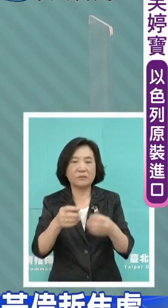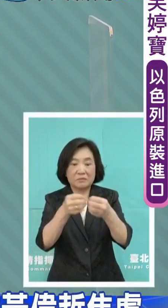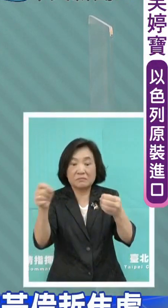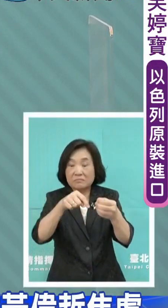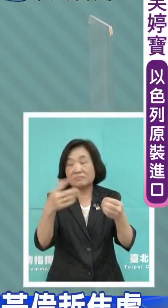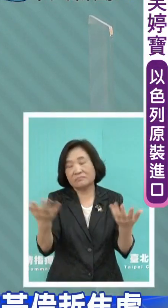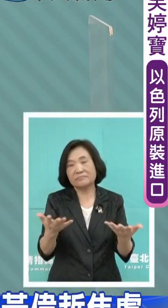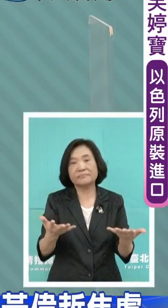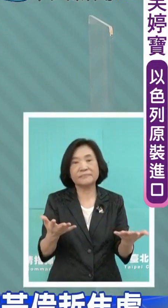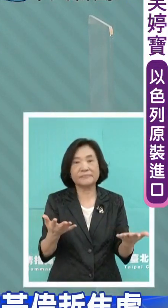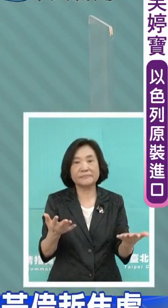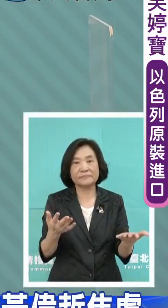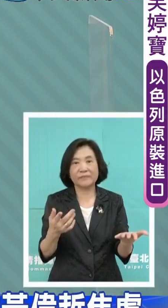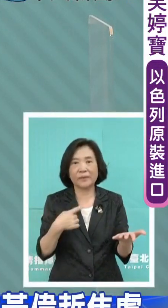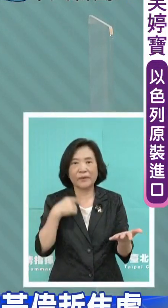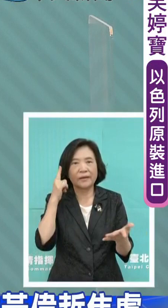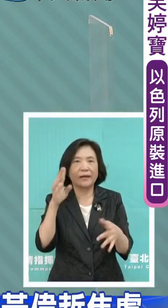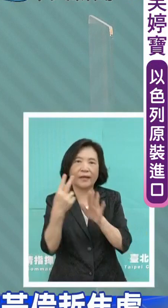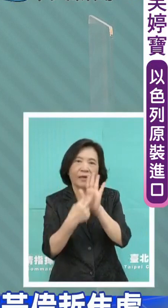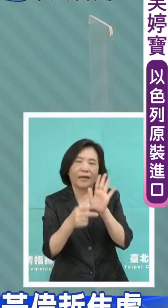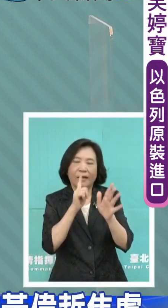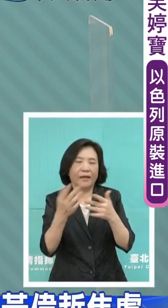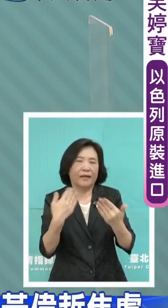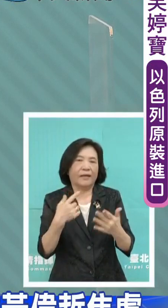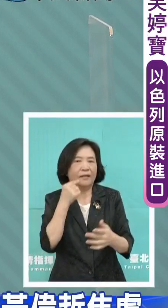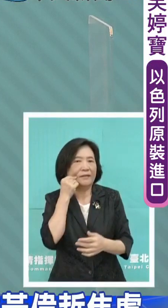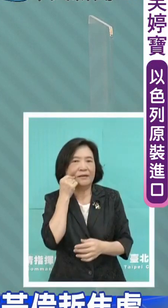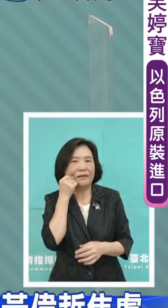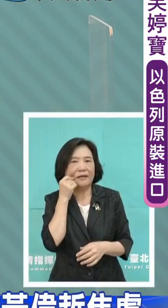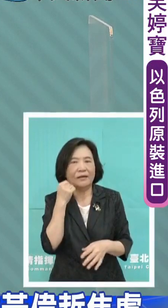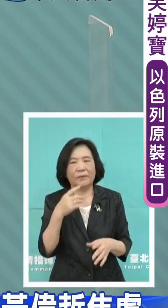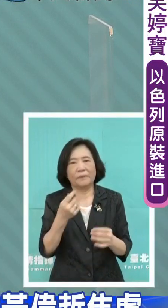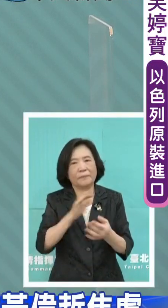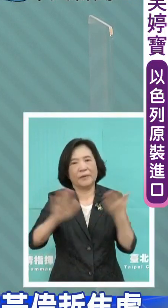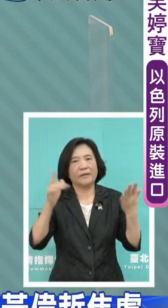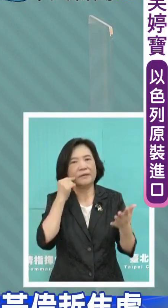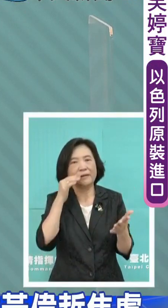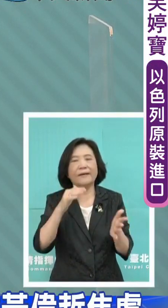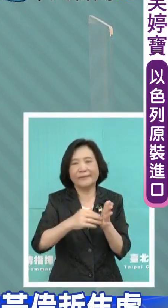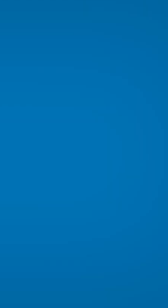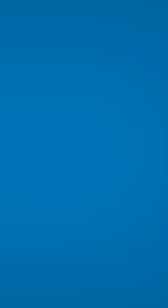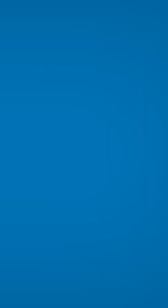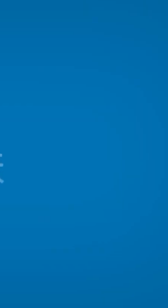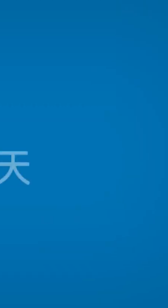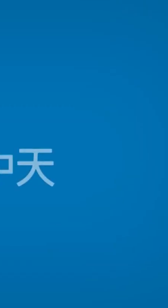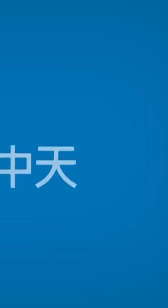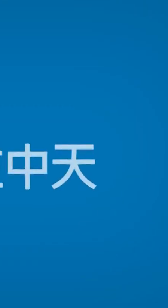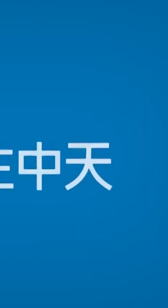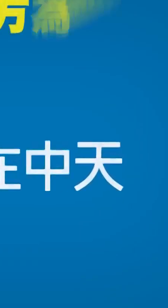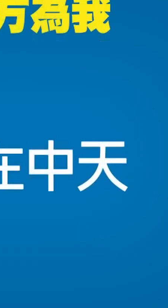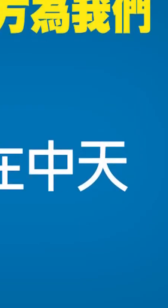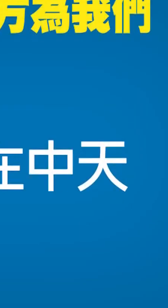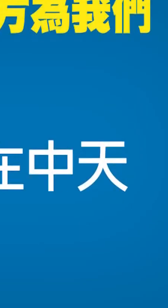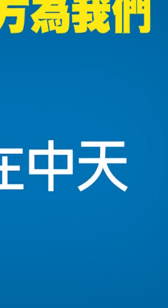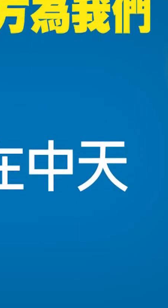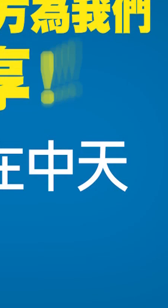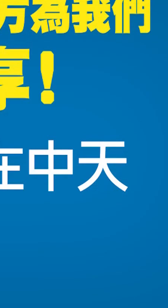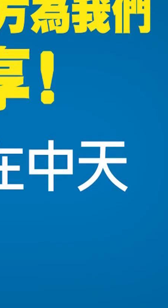那就一时间也没办法解决了，所以就尽量了，尽量了。